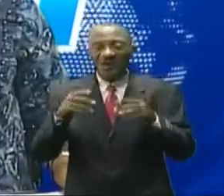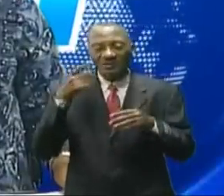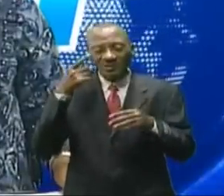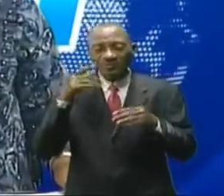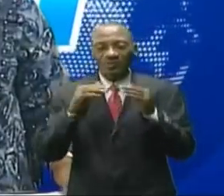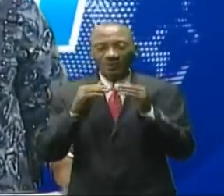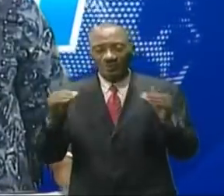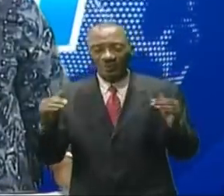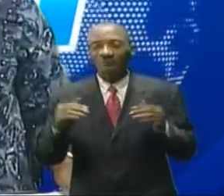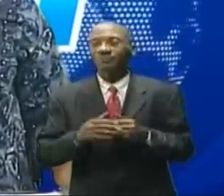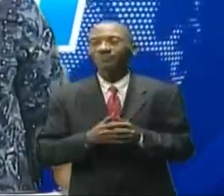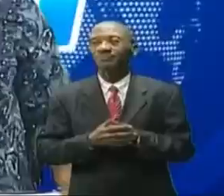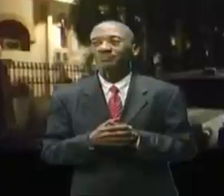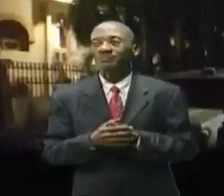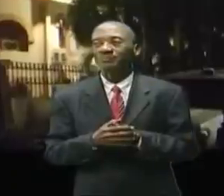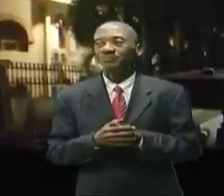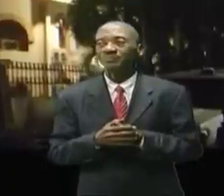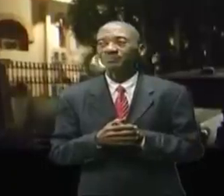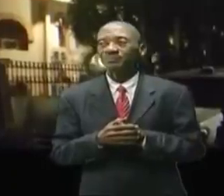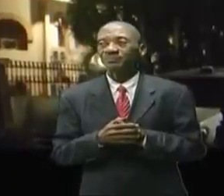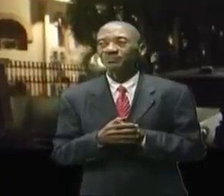présidentielle.